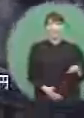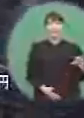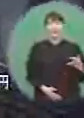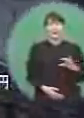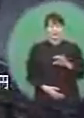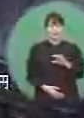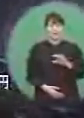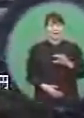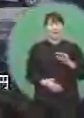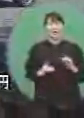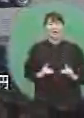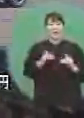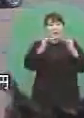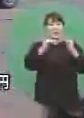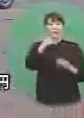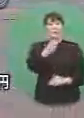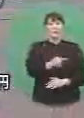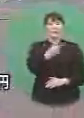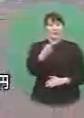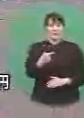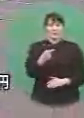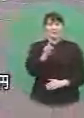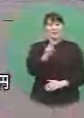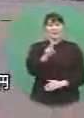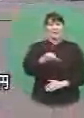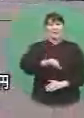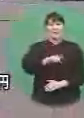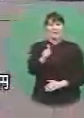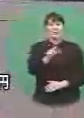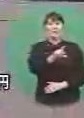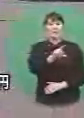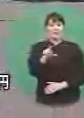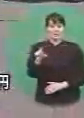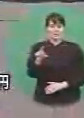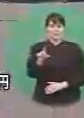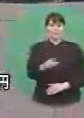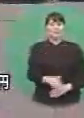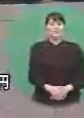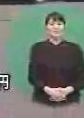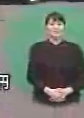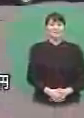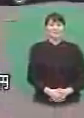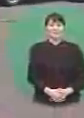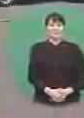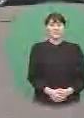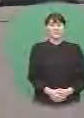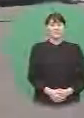乗り合いタクシーは大人1人1回500円でローできます